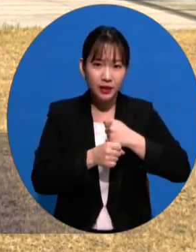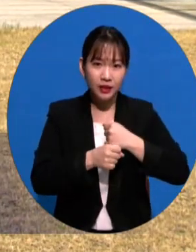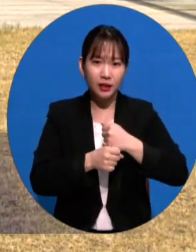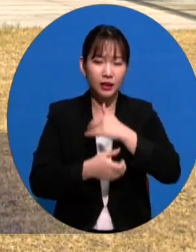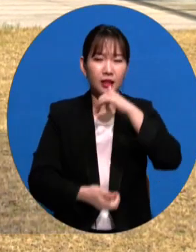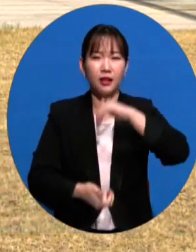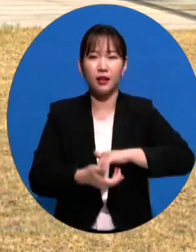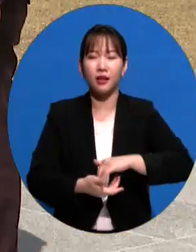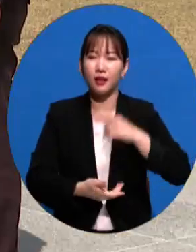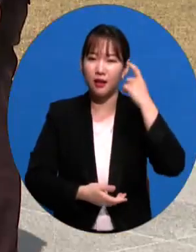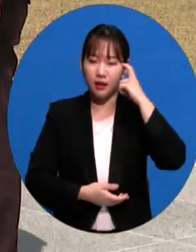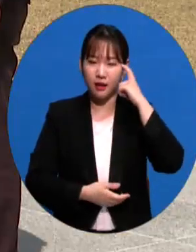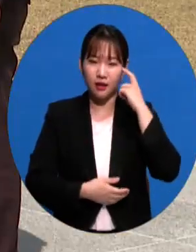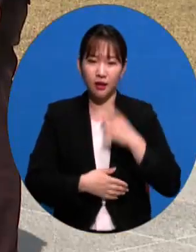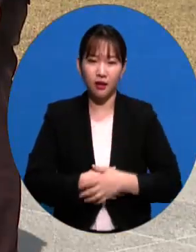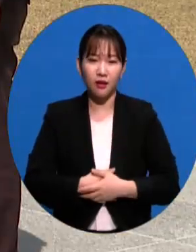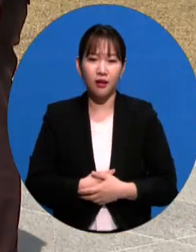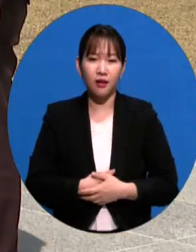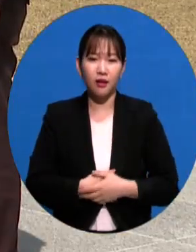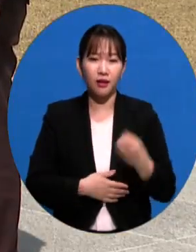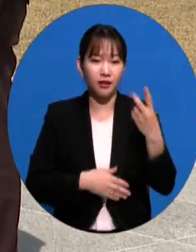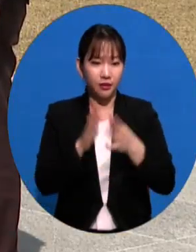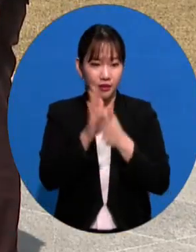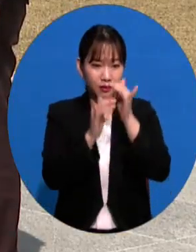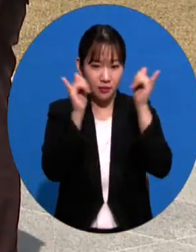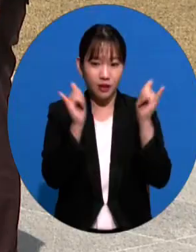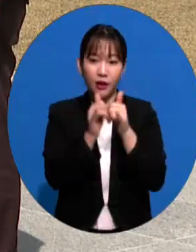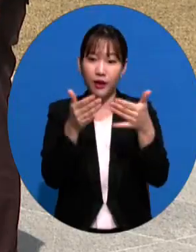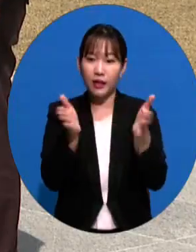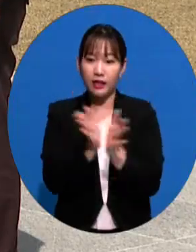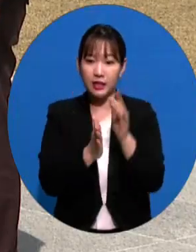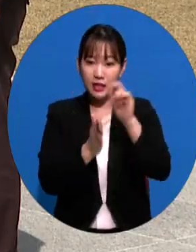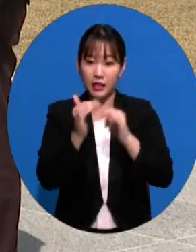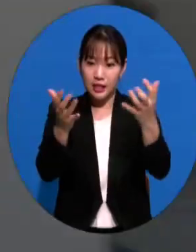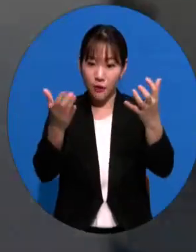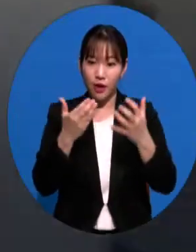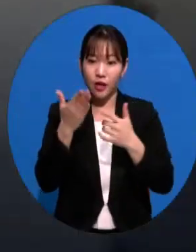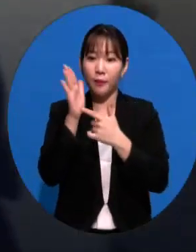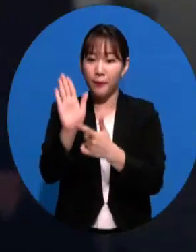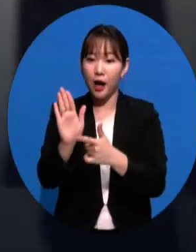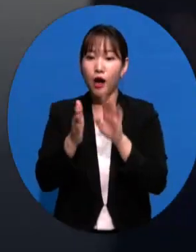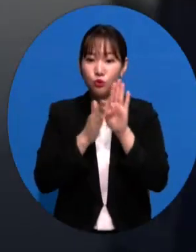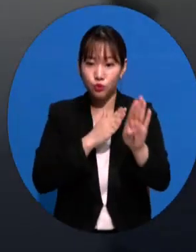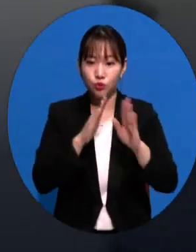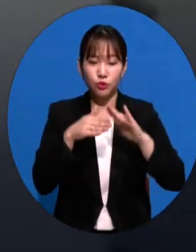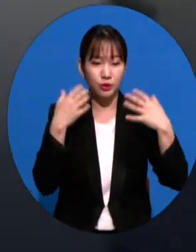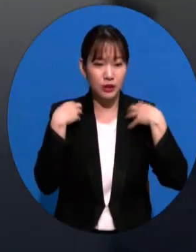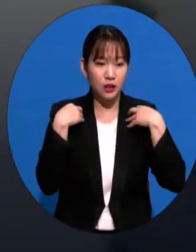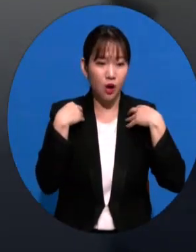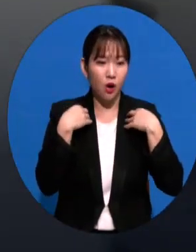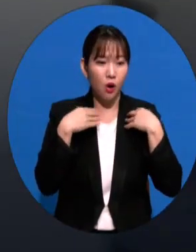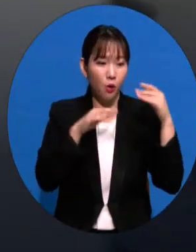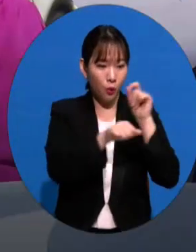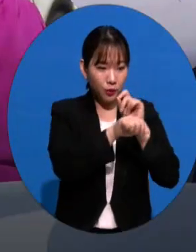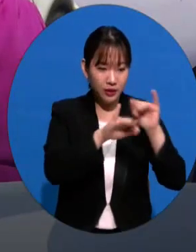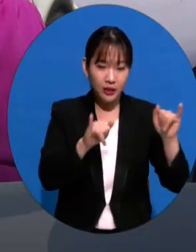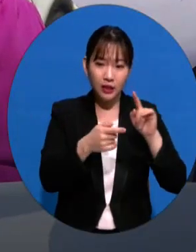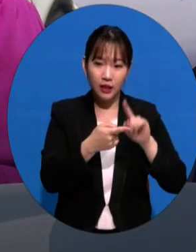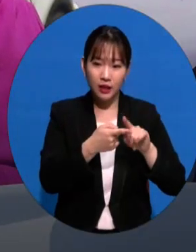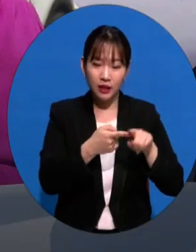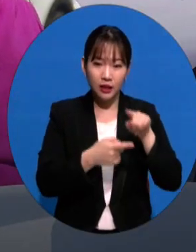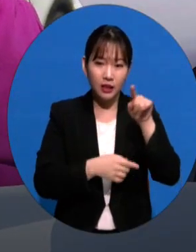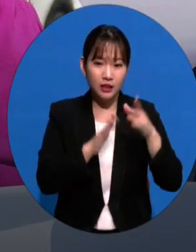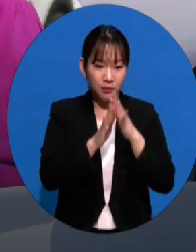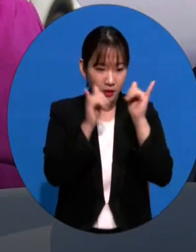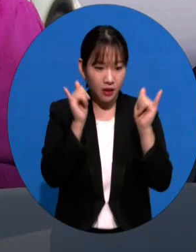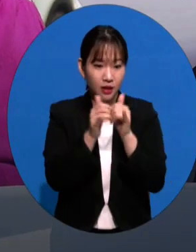제대로 판단하고 있어서 한편 시민사회단체 기자회견이 예고된 뒤 전남도청 간부 공직자를 중심으로